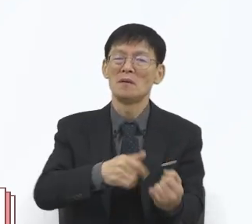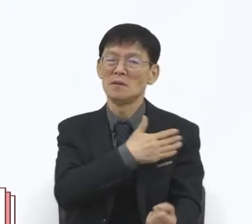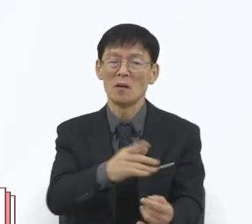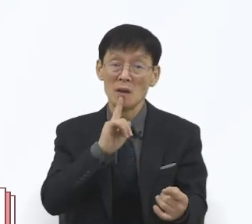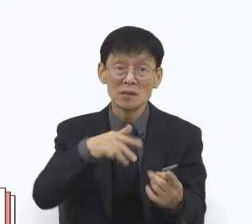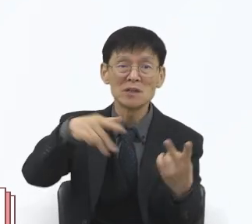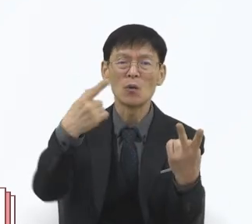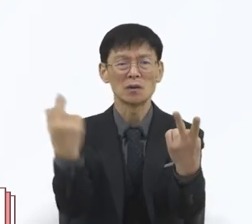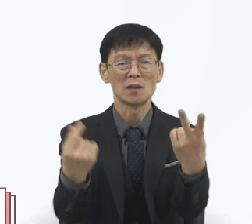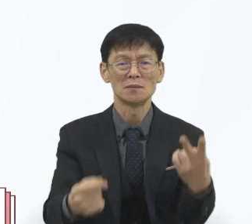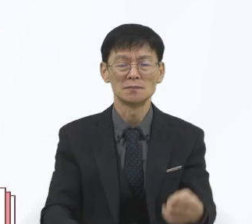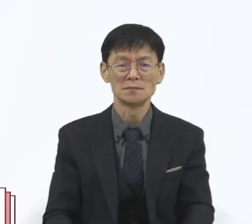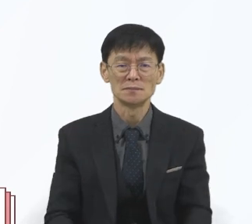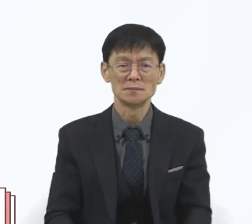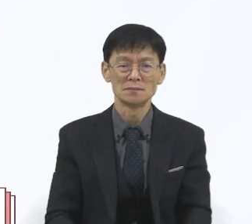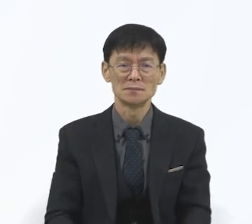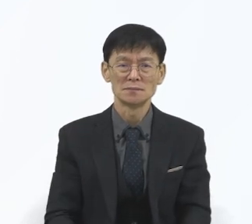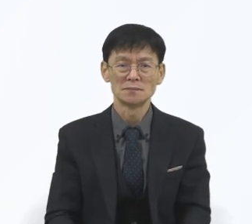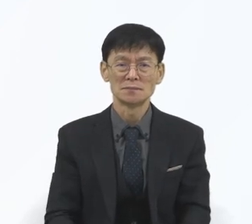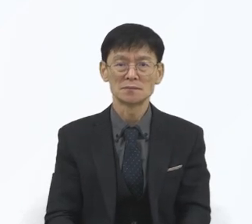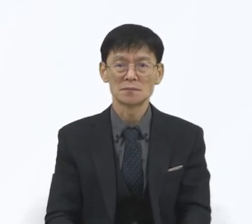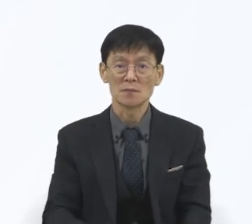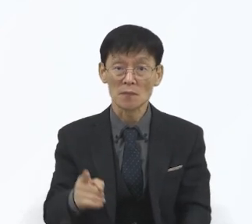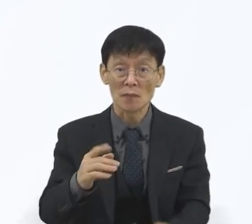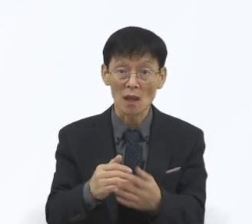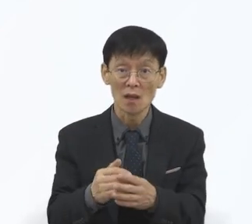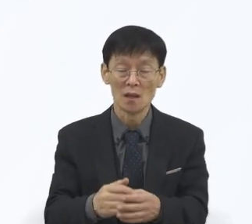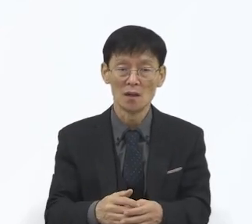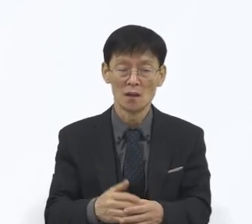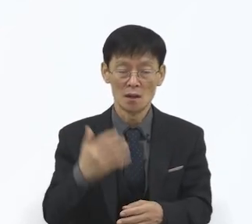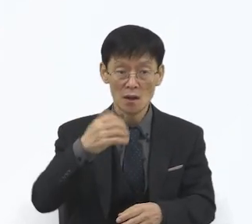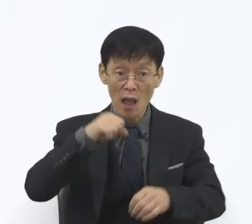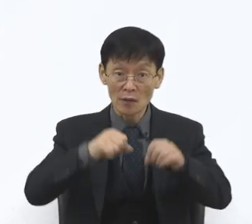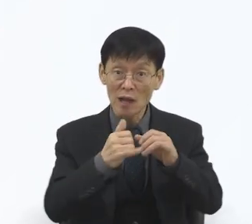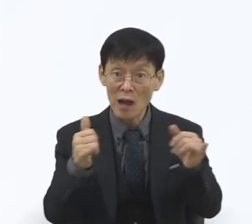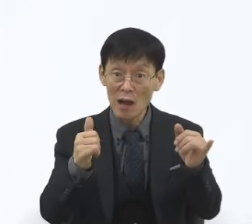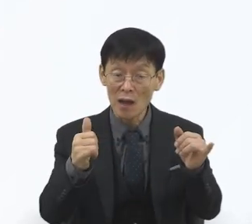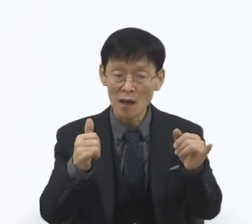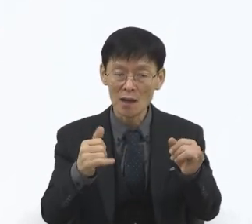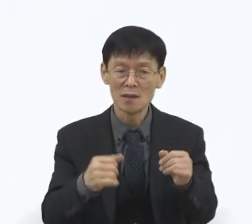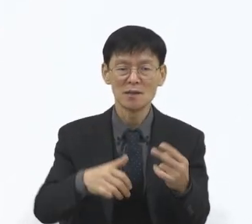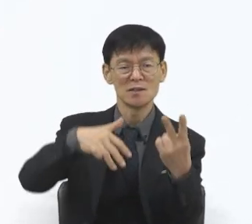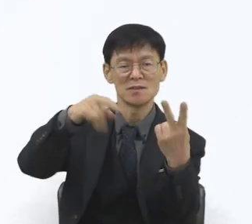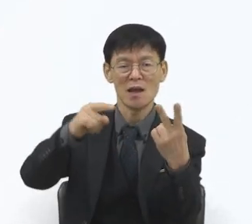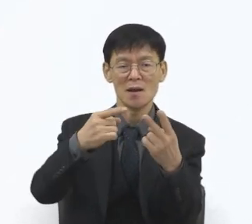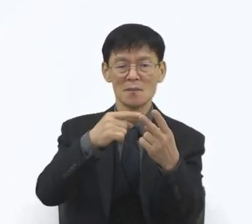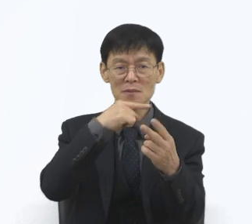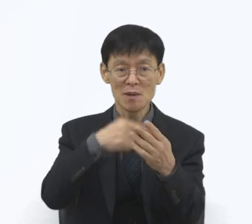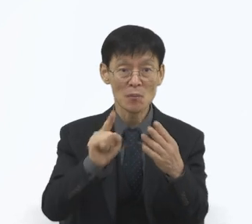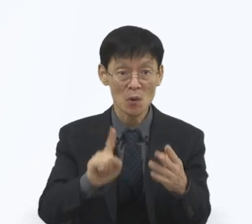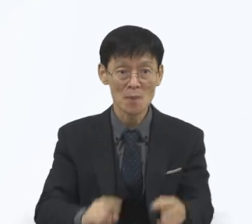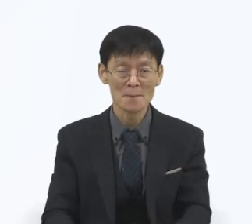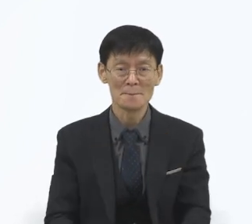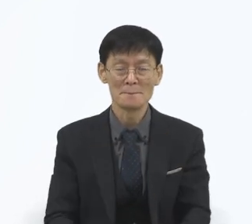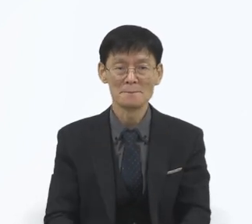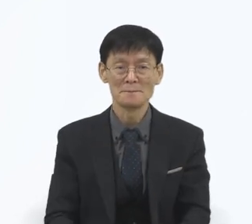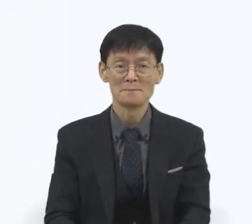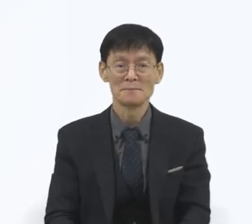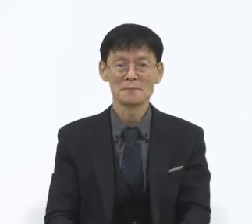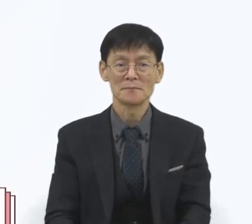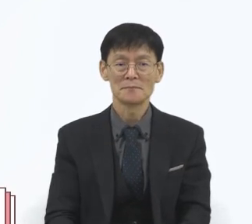2차 피해에 해당됩니다. 다음으로 성희롱 행위자가 하는 2차 피해 유형은 무엇이